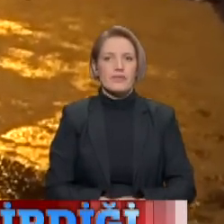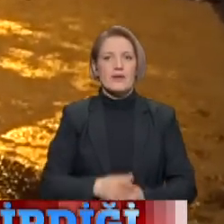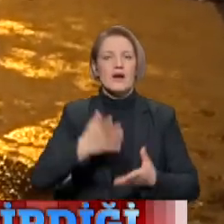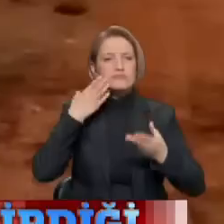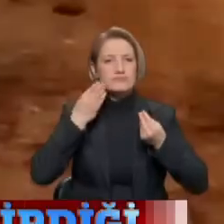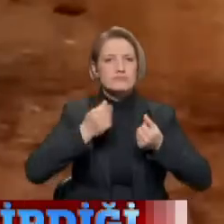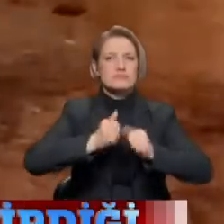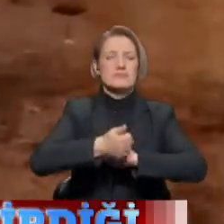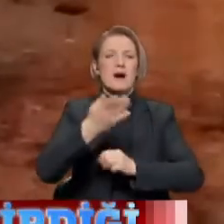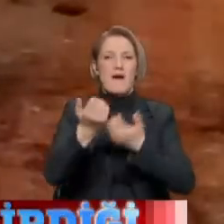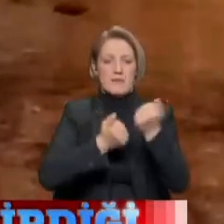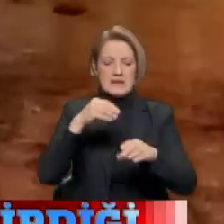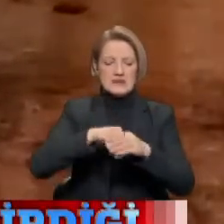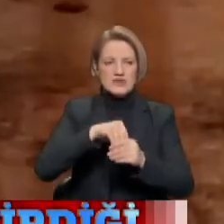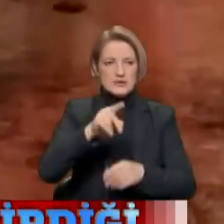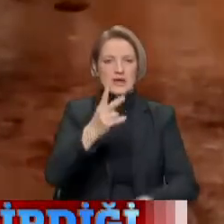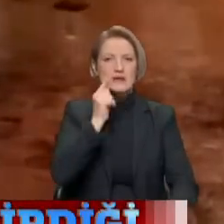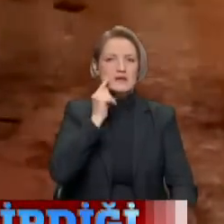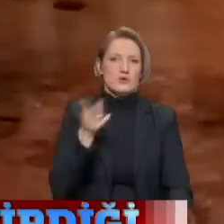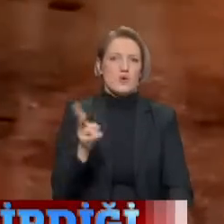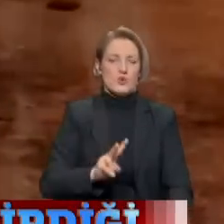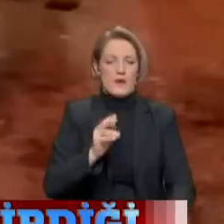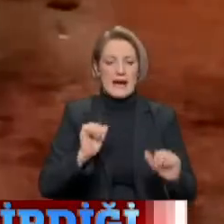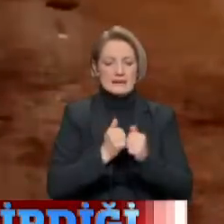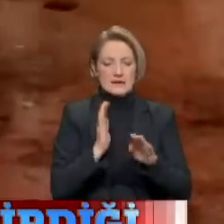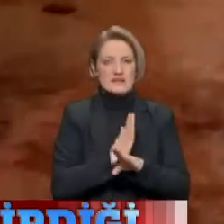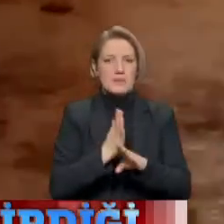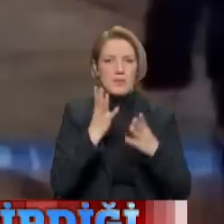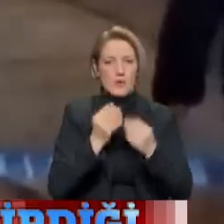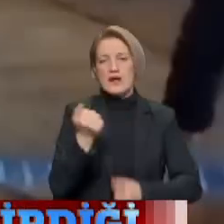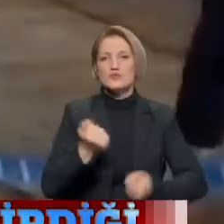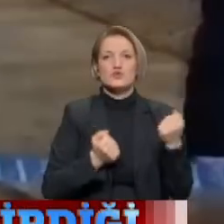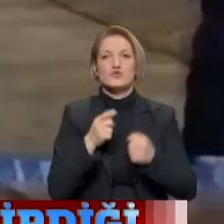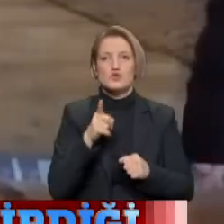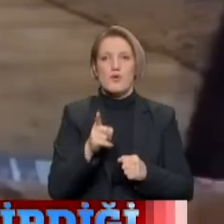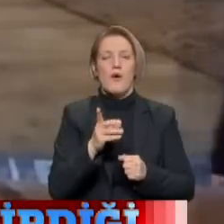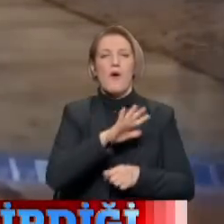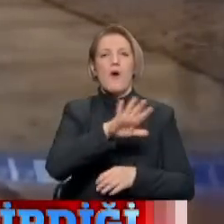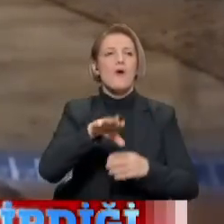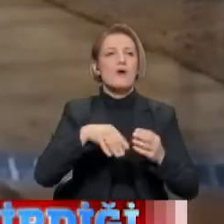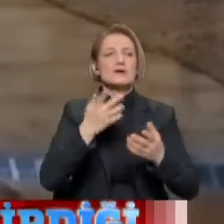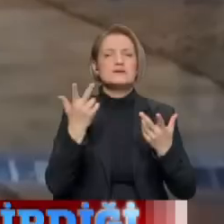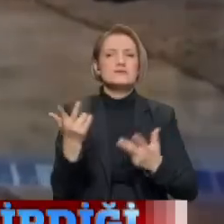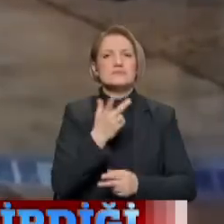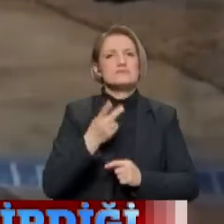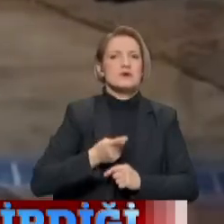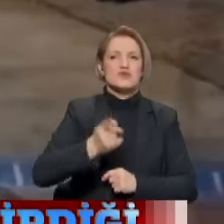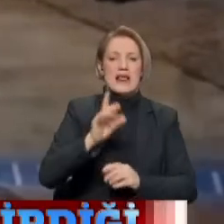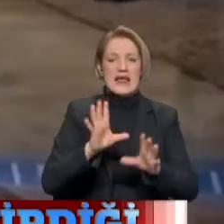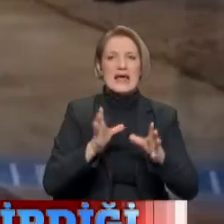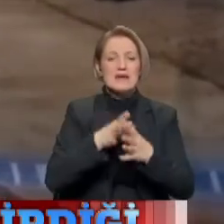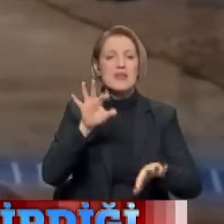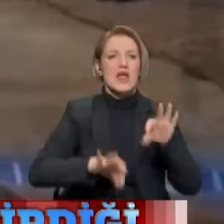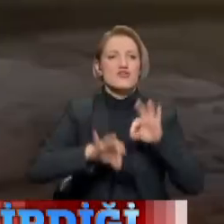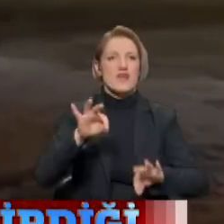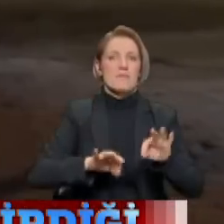Hurda'ya dönen otomobilin içindeki 2 kişi hayatını kaybetti. Kazaya sebep olan aracın sürücüsü olay yerinden hızla uzaklaşırken ekipler